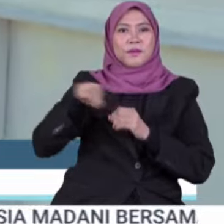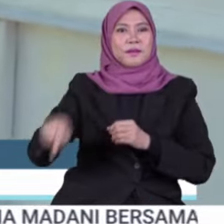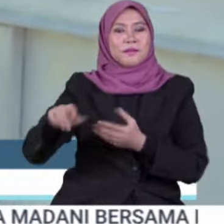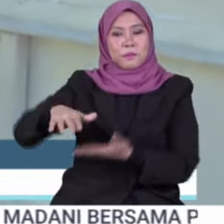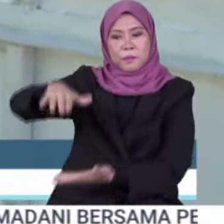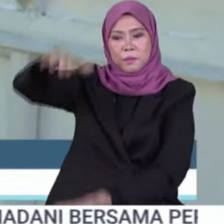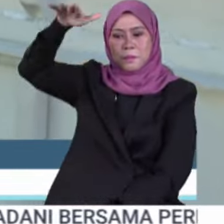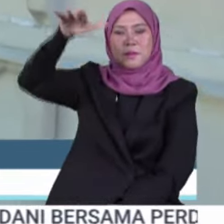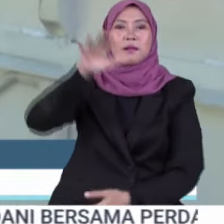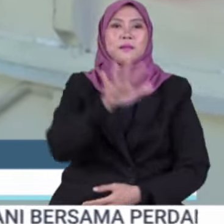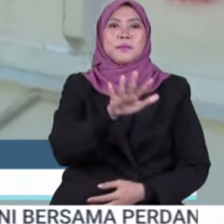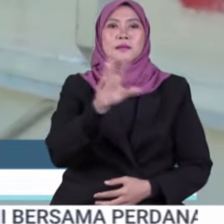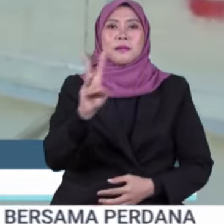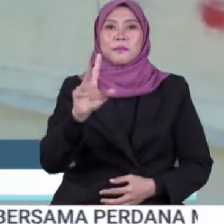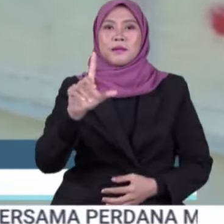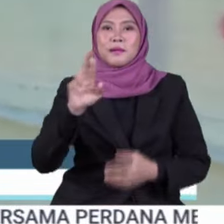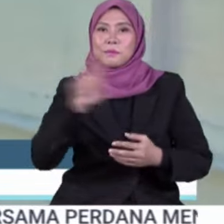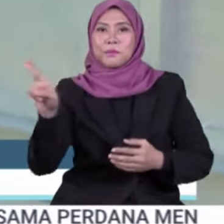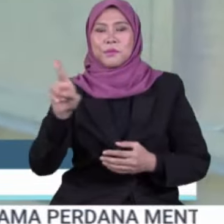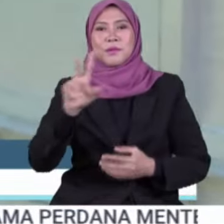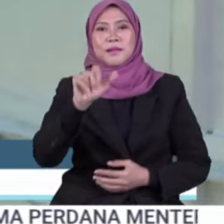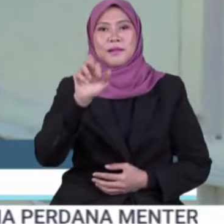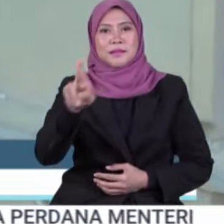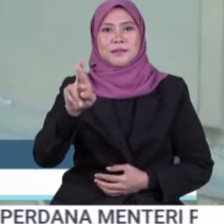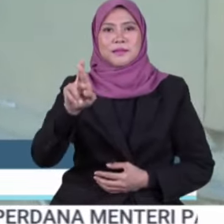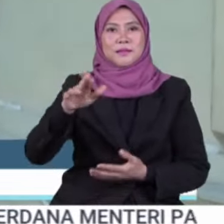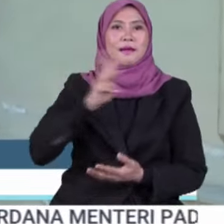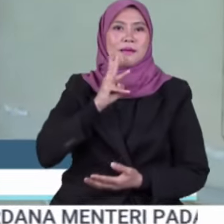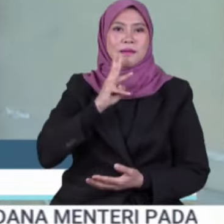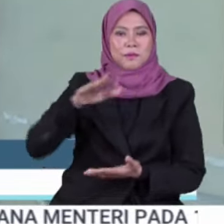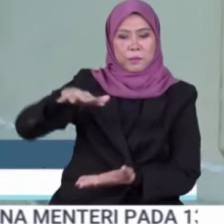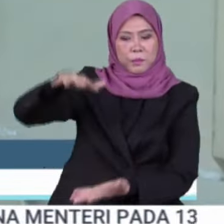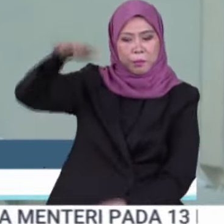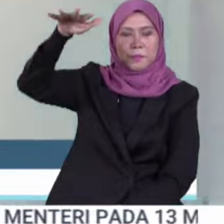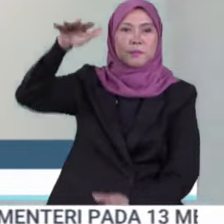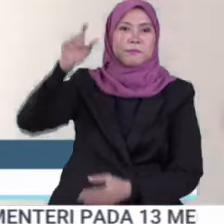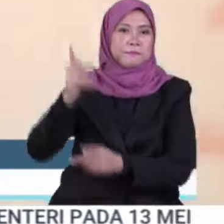kira-kira 56,000 liter air pada satu-satu masa.